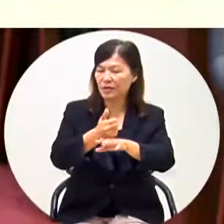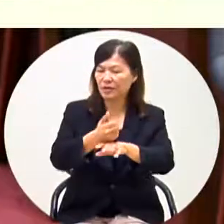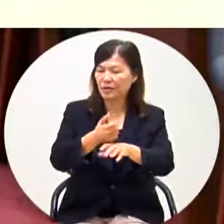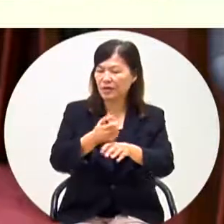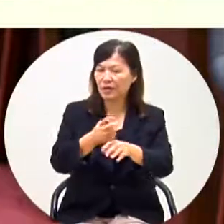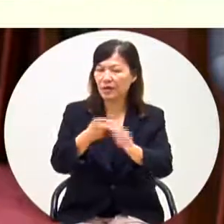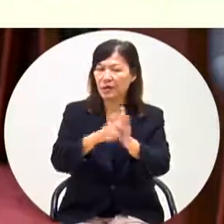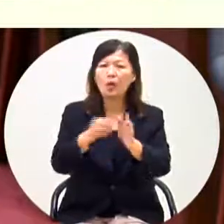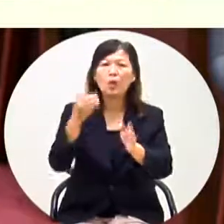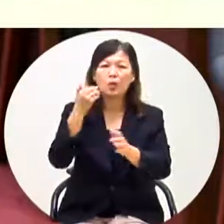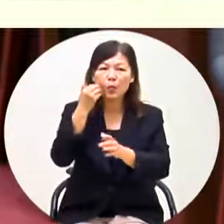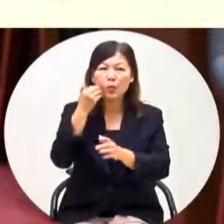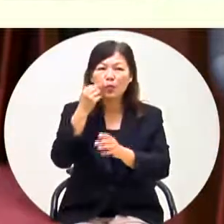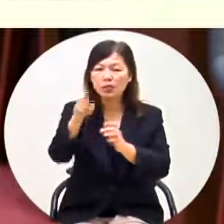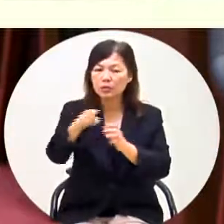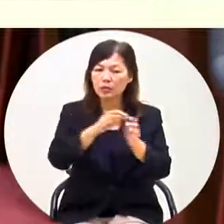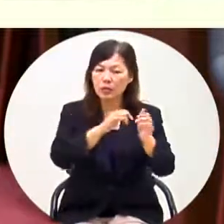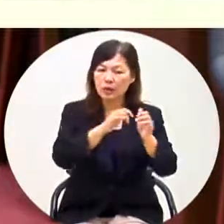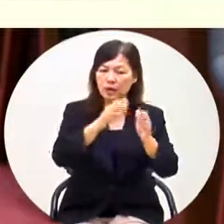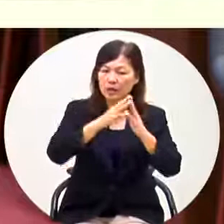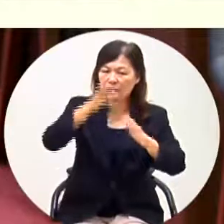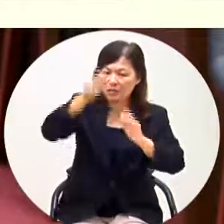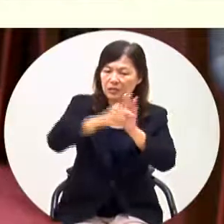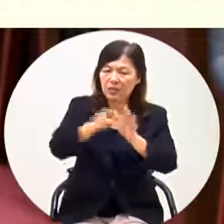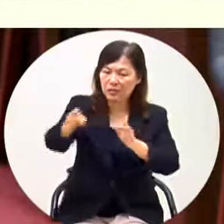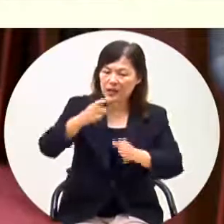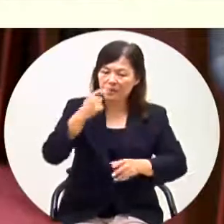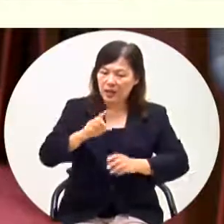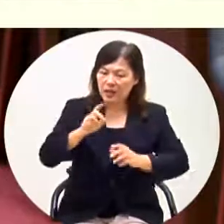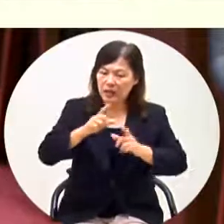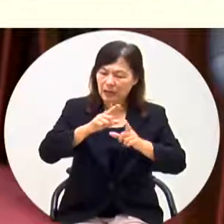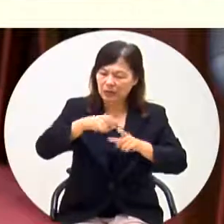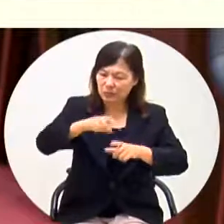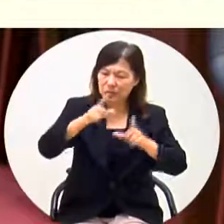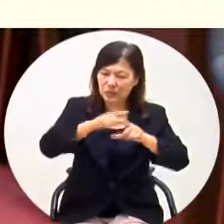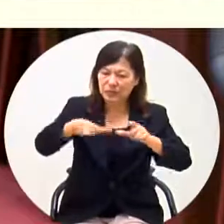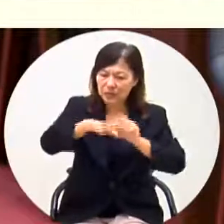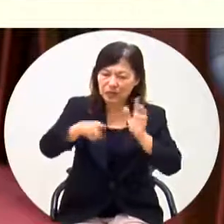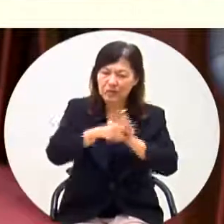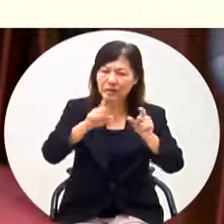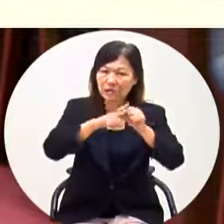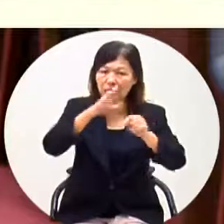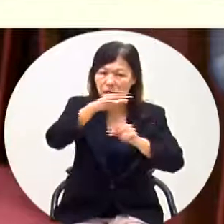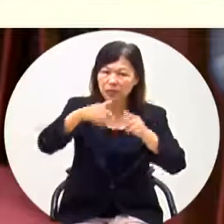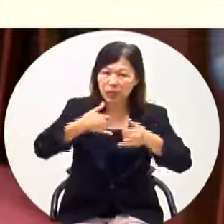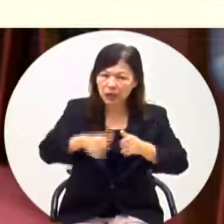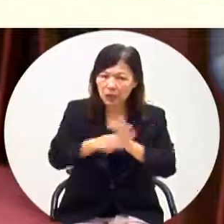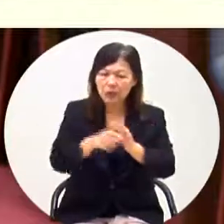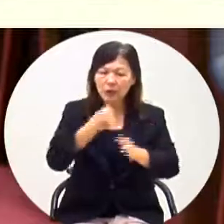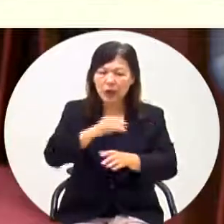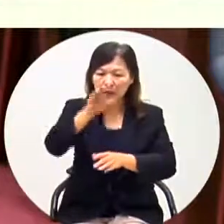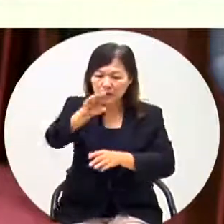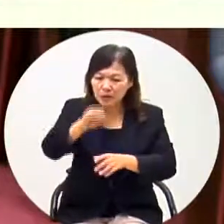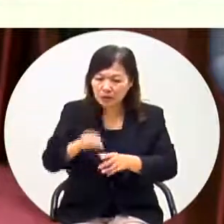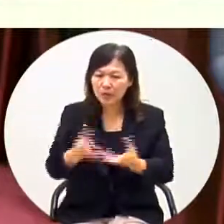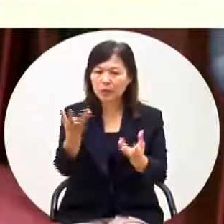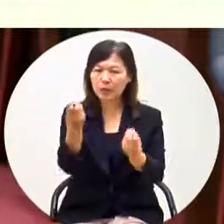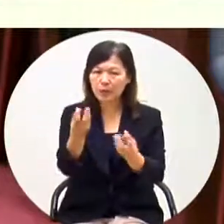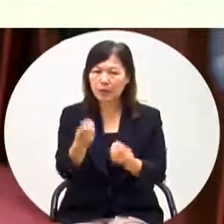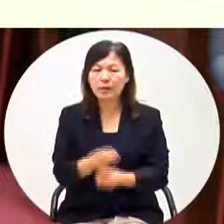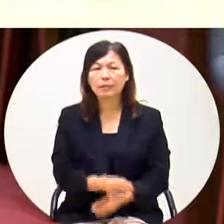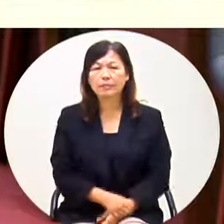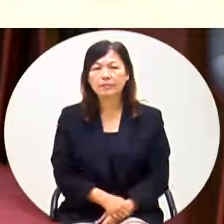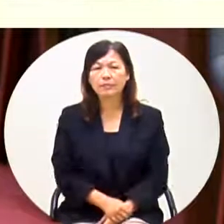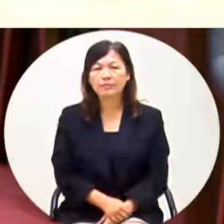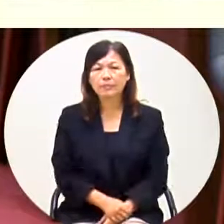长陈市长来到安大社中山路，完全没有任何的停车位，结果他开着公务